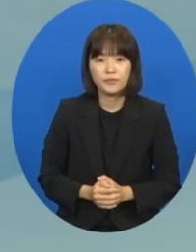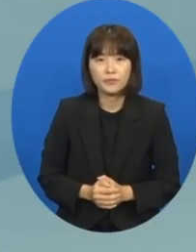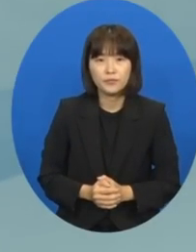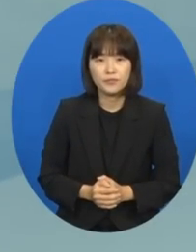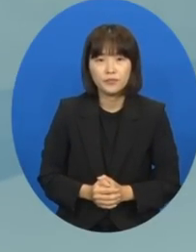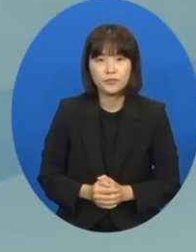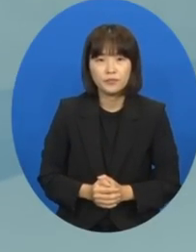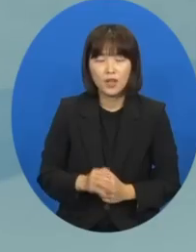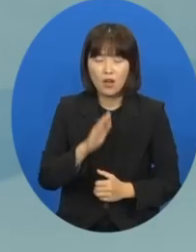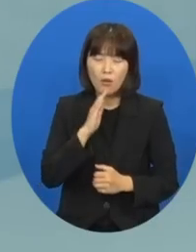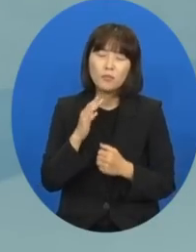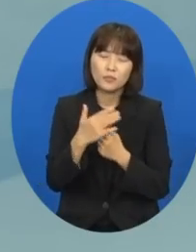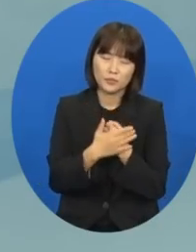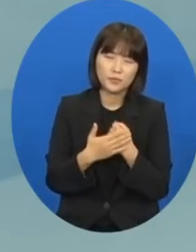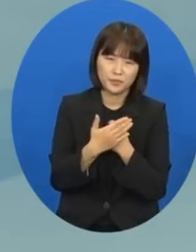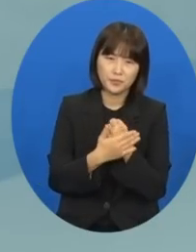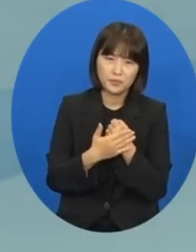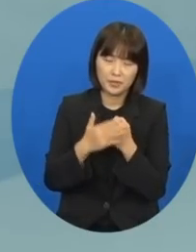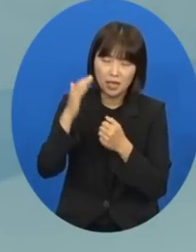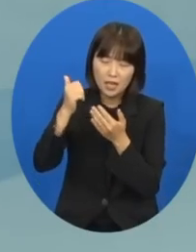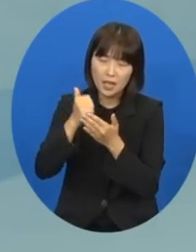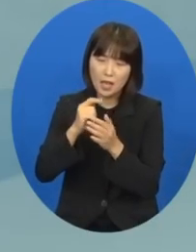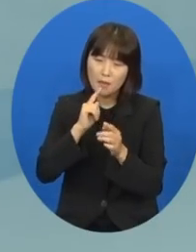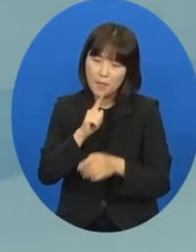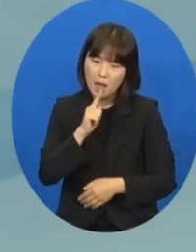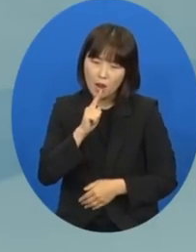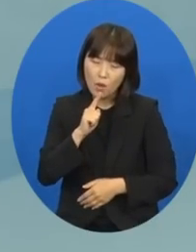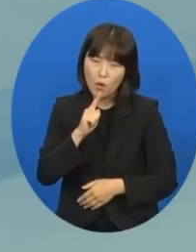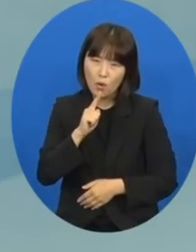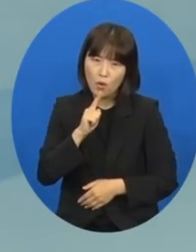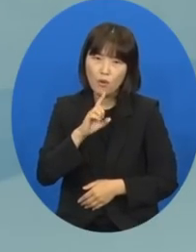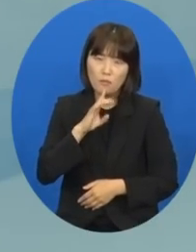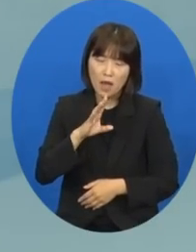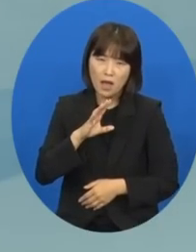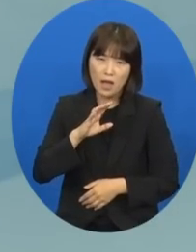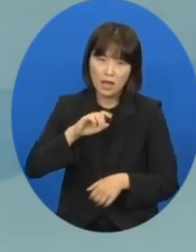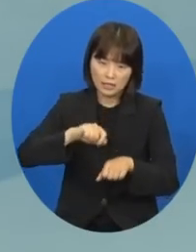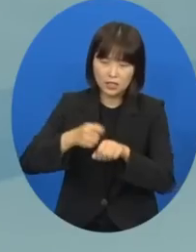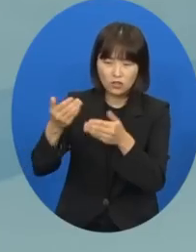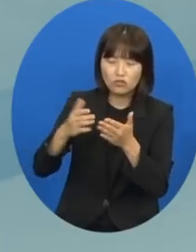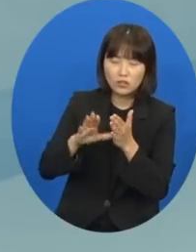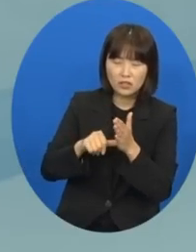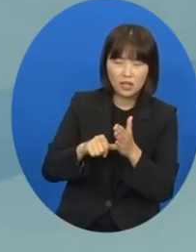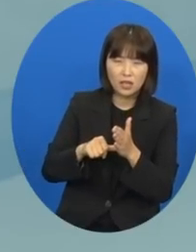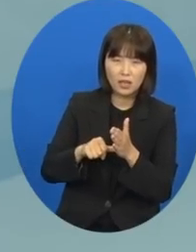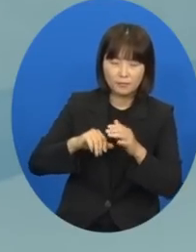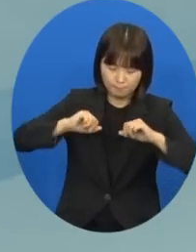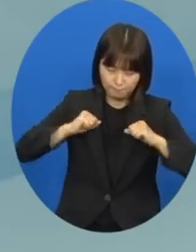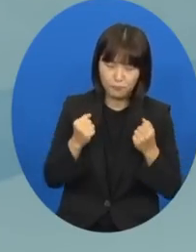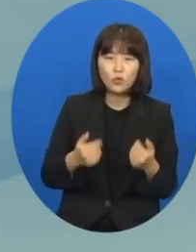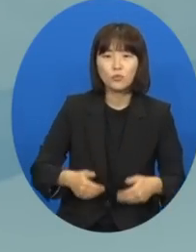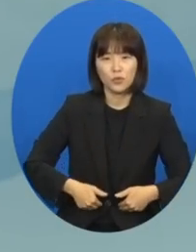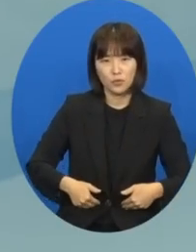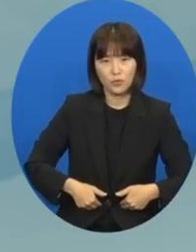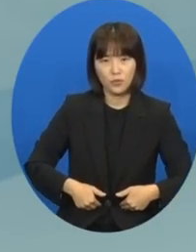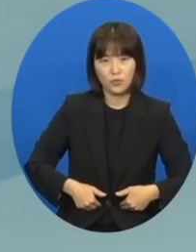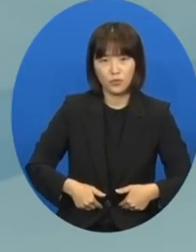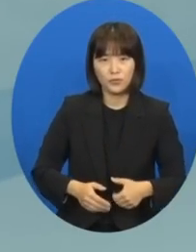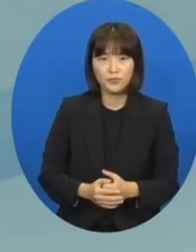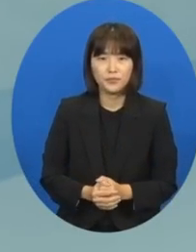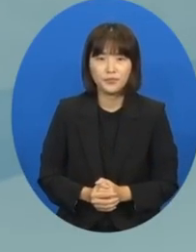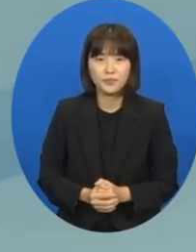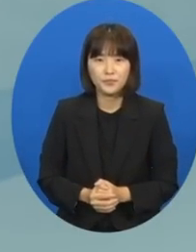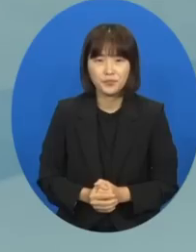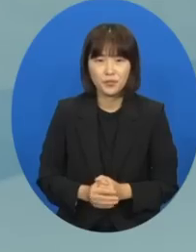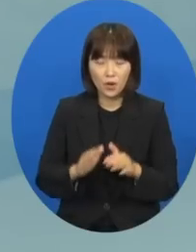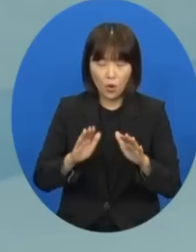그러니까 얼마나 은혜예요. 지금 하나님이 말로 하실 때 들어야 되는 거예요. 이제 여기서 안 듣게 되면 다음 주에 여기 못 오실 수 있는